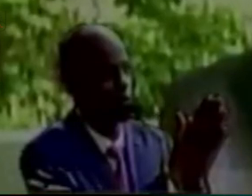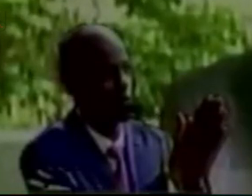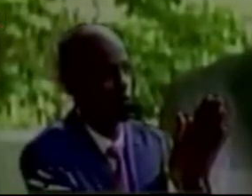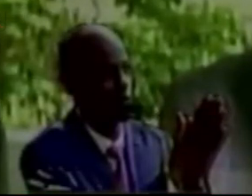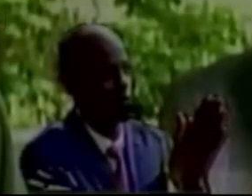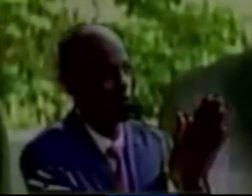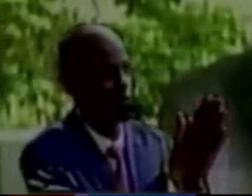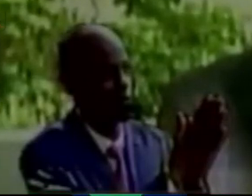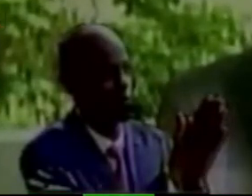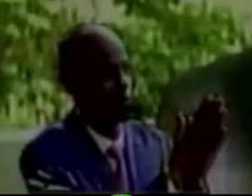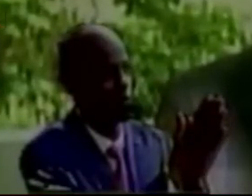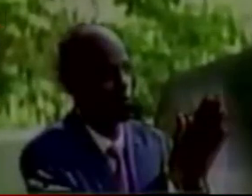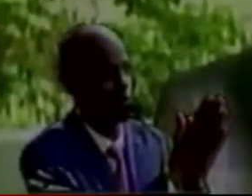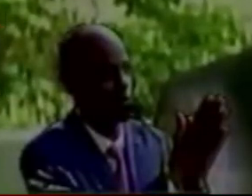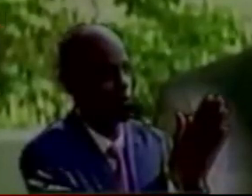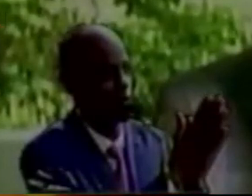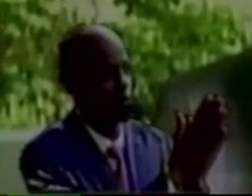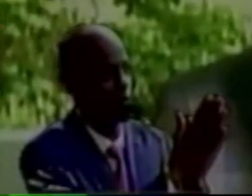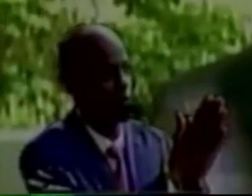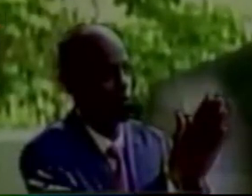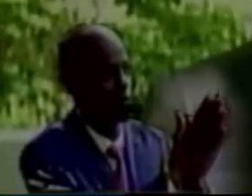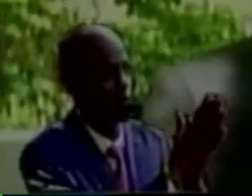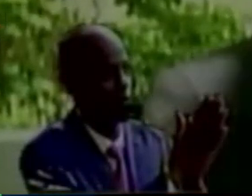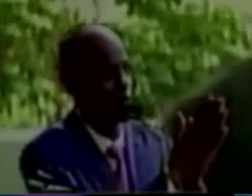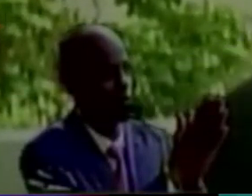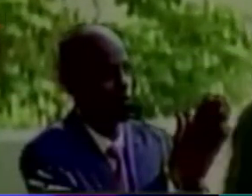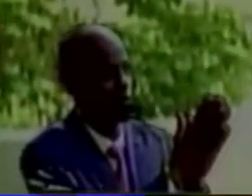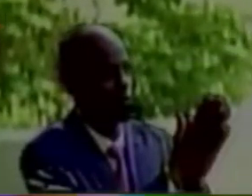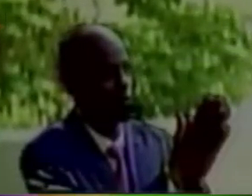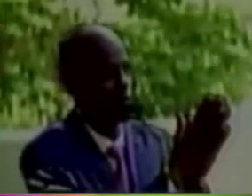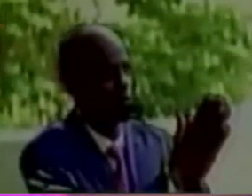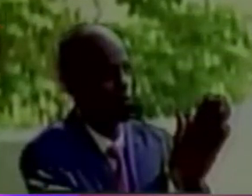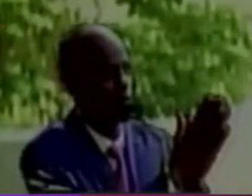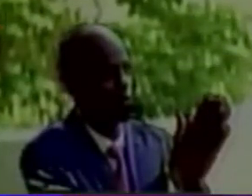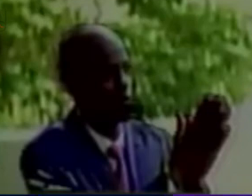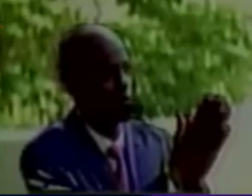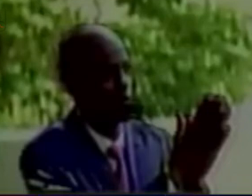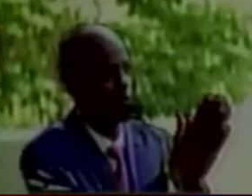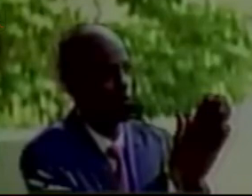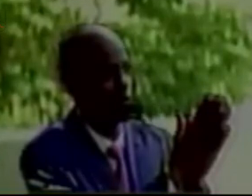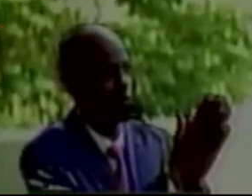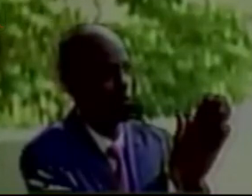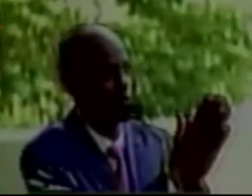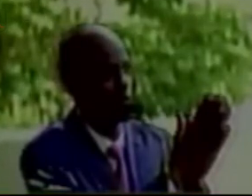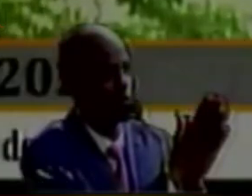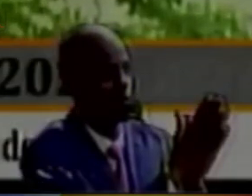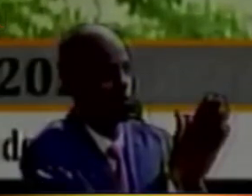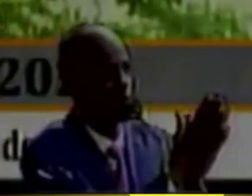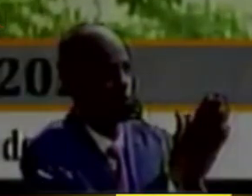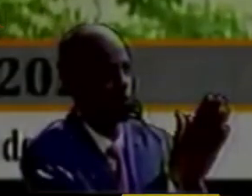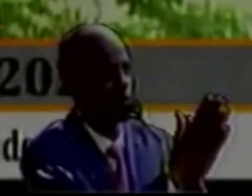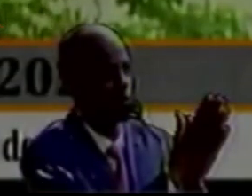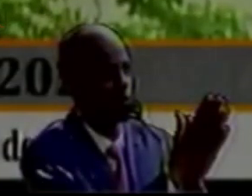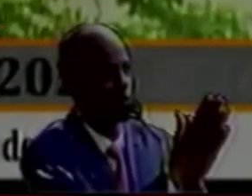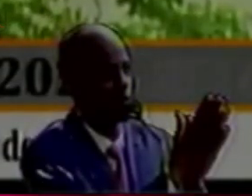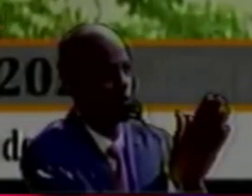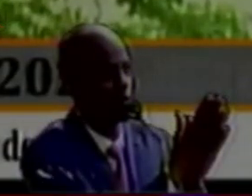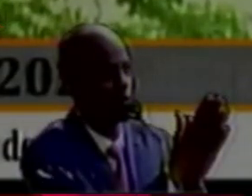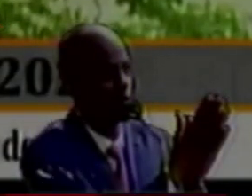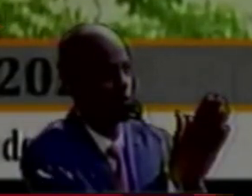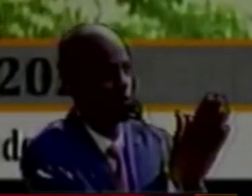Bâtonnier d'Orval, depuis avant monsieur était assassiné, tu as goumé pour délocaliser le tribunal